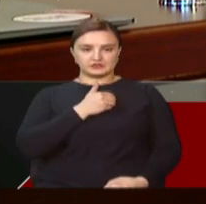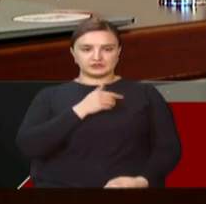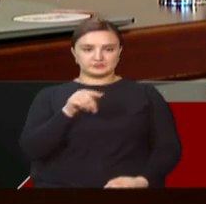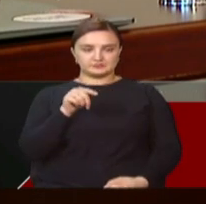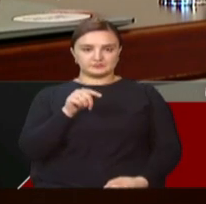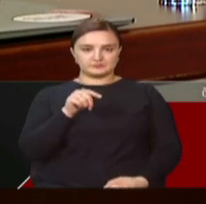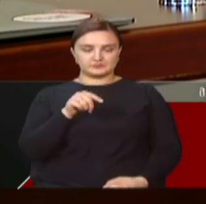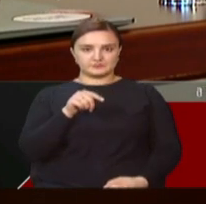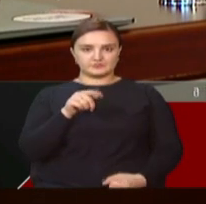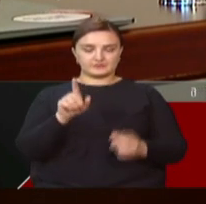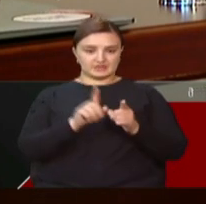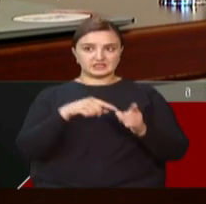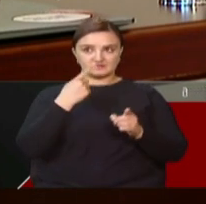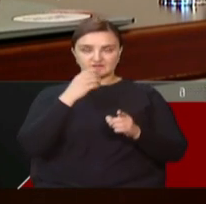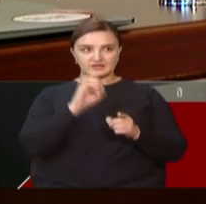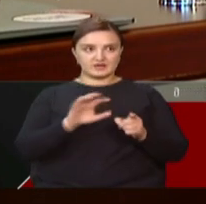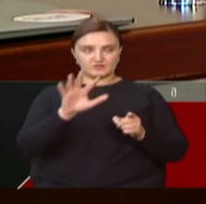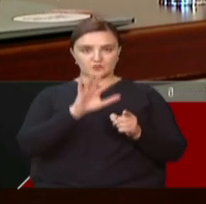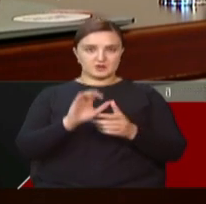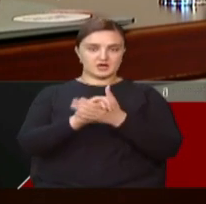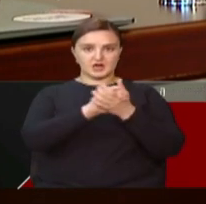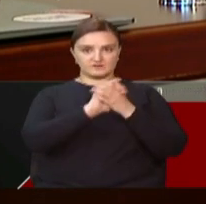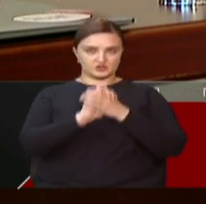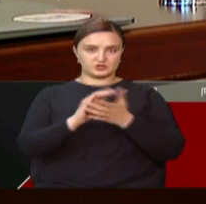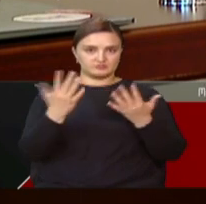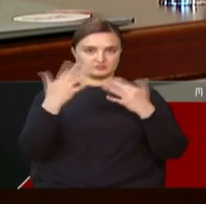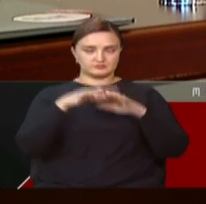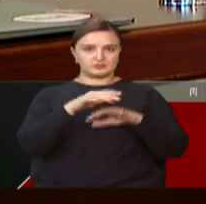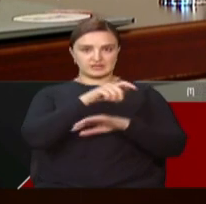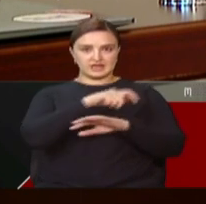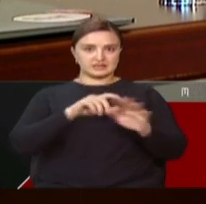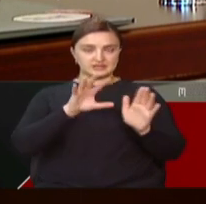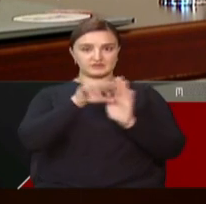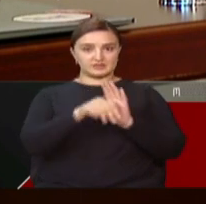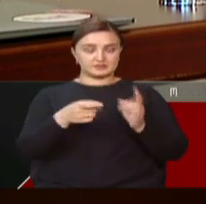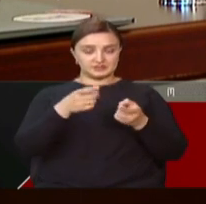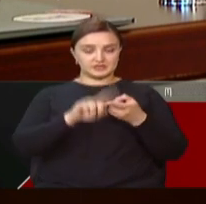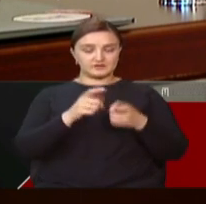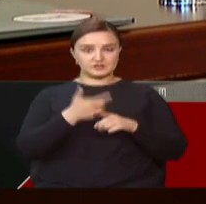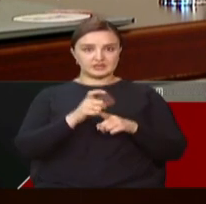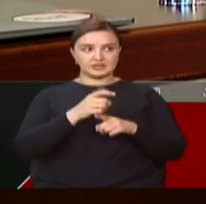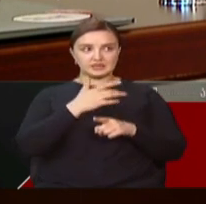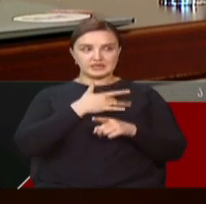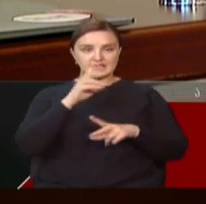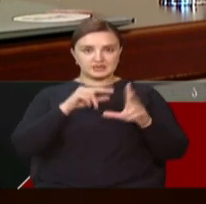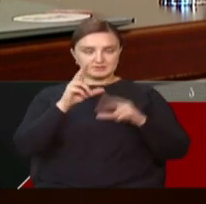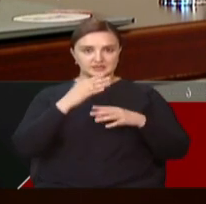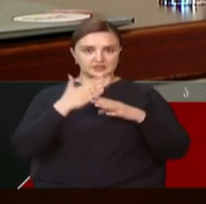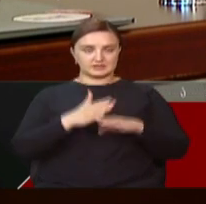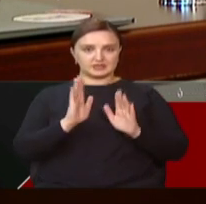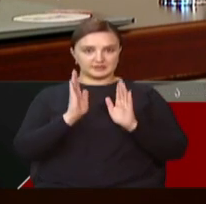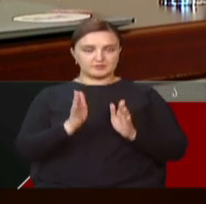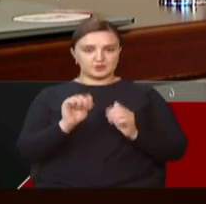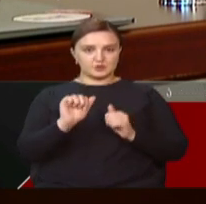ასპირაცია, ასე ვთქვათ, ევროკავშირში და ნატოს უწყებებში გაწევრიანებასთან დაკავშირებით, თუმცა ძალიან იმედგამოცრუებელი იქნება,